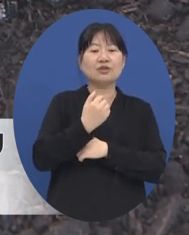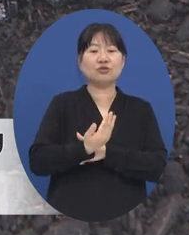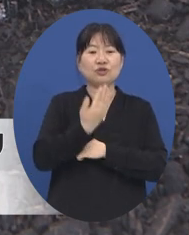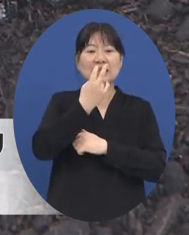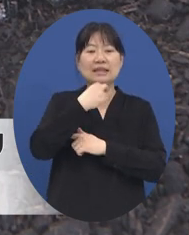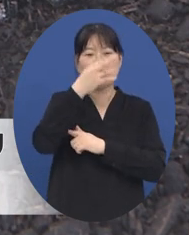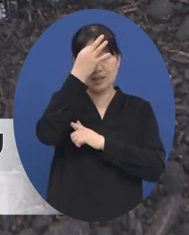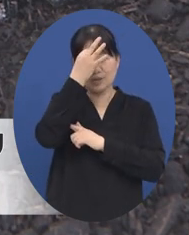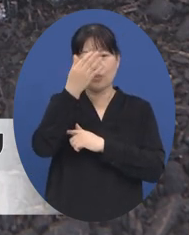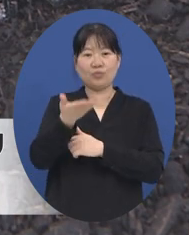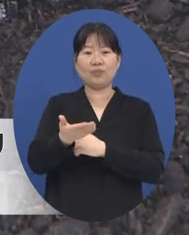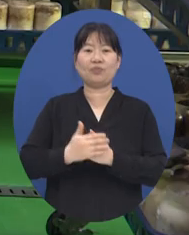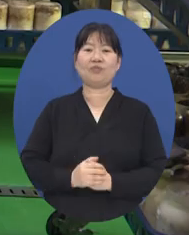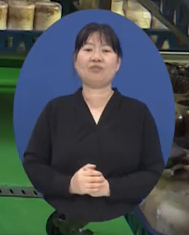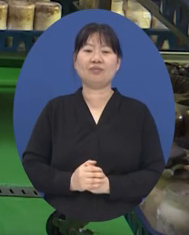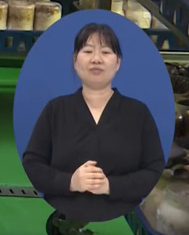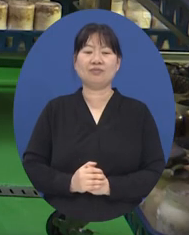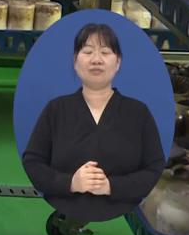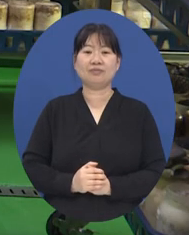기자가 취재했습니다.